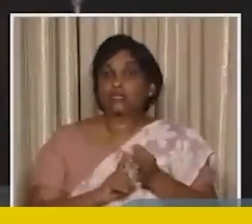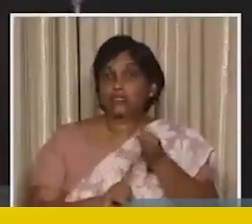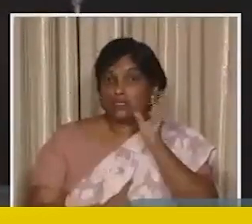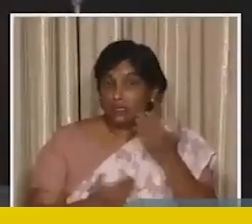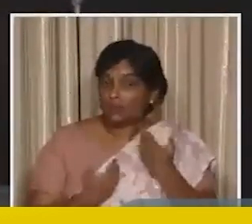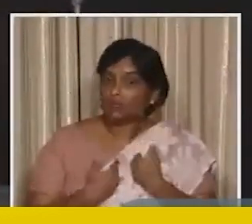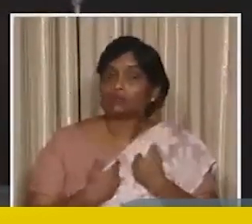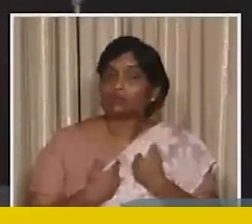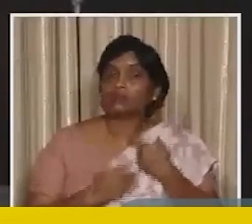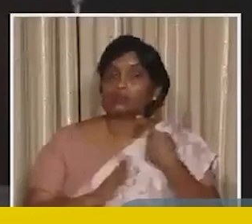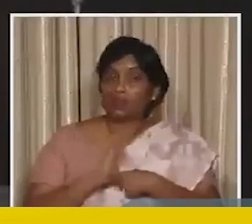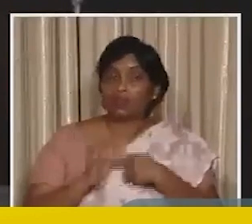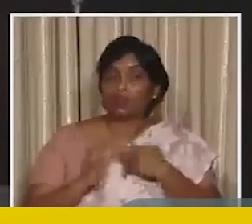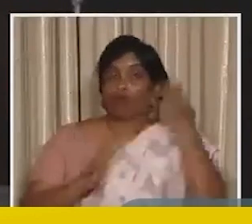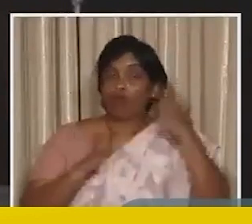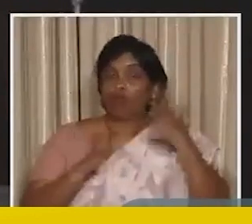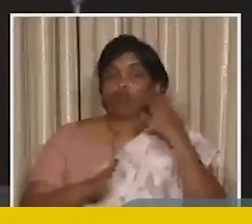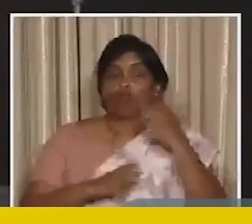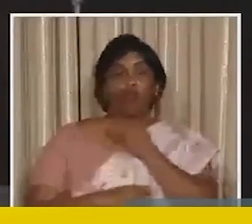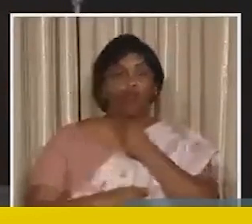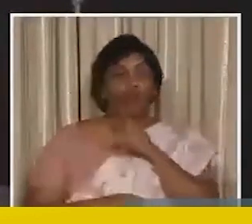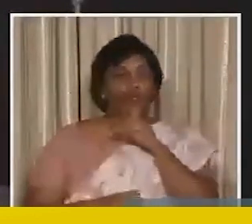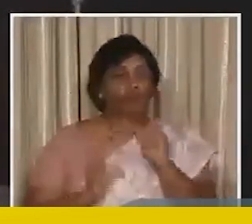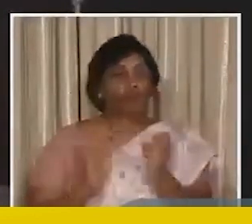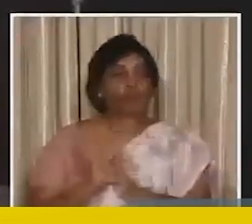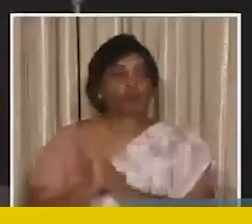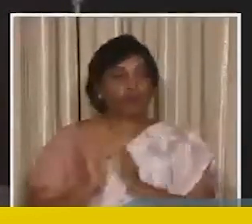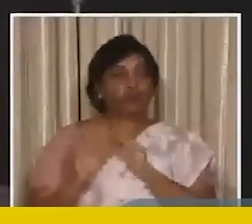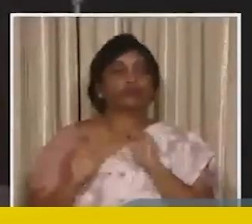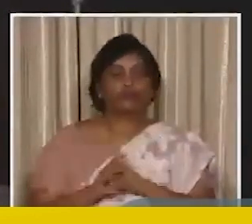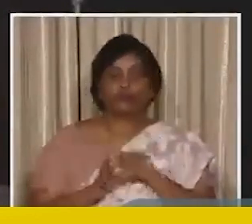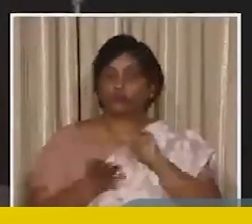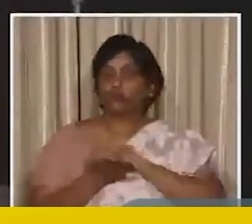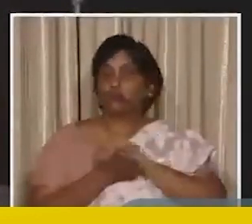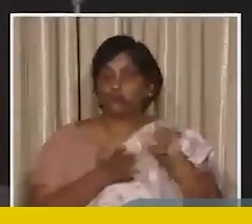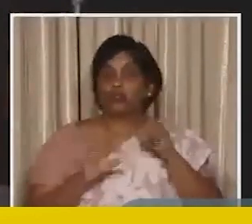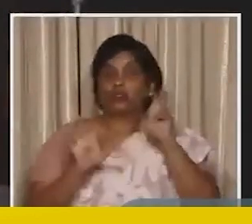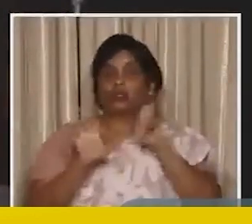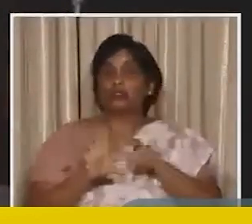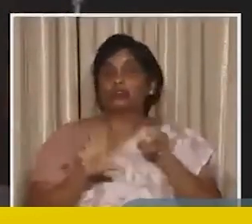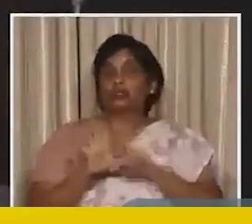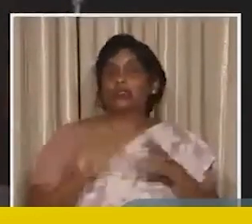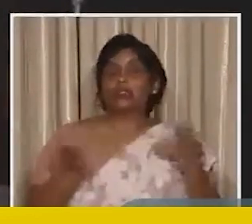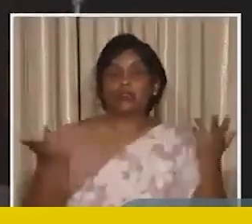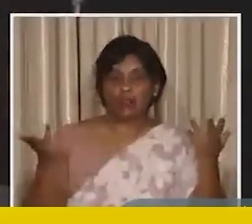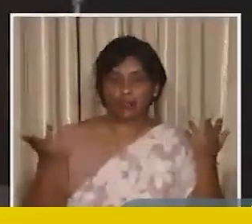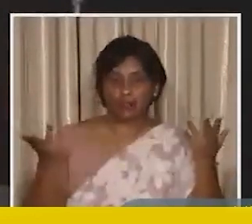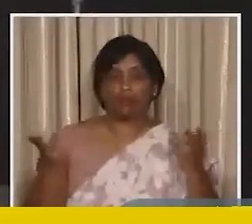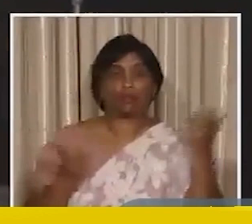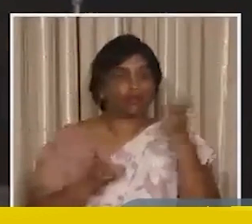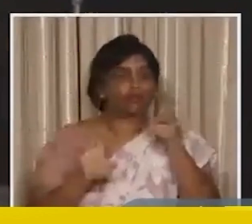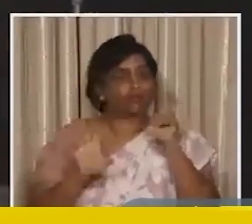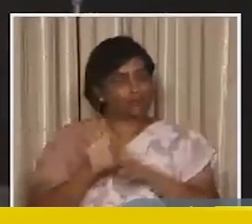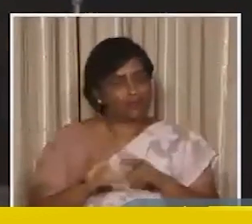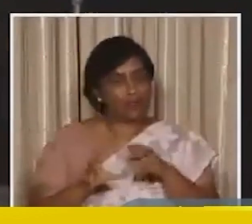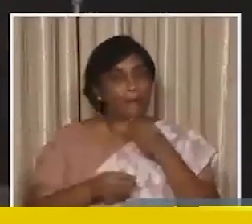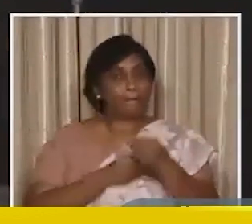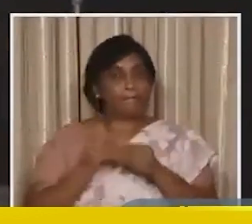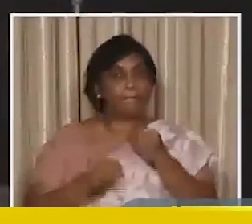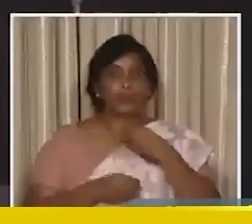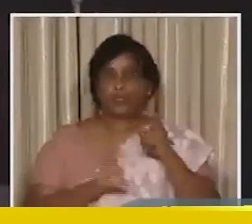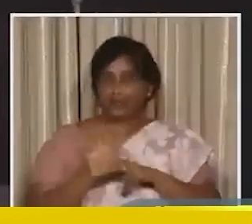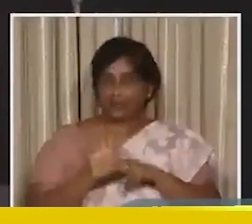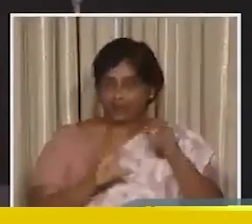කිව්වා කාරක සභාවේදී කිව්වා ඒ ගුවන් යානාවල සීට් තිබුණ නෑ කියලා ඒ දෙකේම තිබුණා බිස්නස් ක්ලාස් එකේ තිබුණා මම මේවා ඔක්කොම චෙක් කරලා